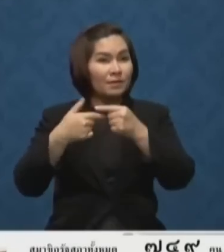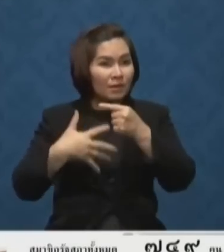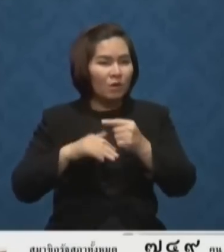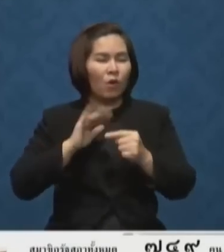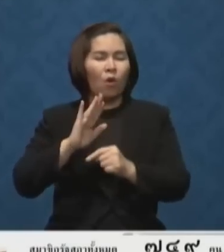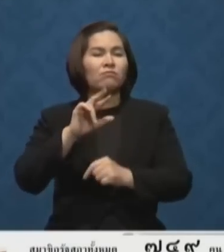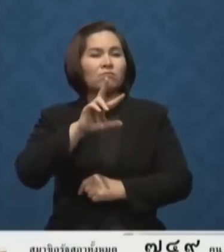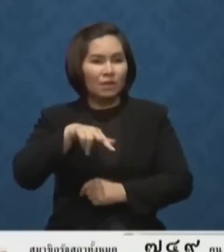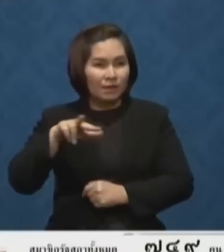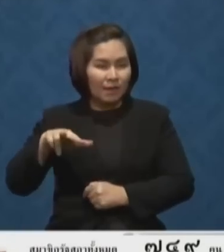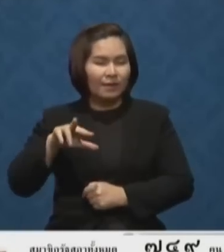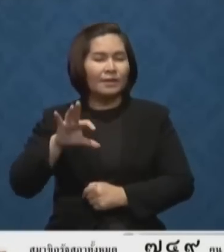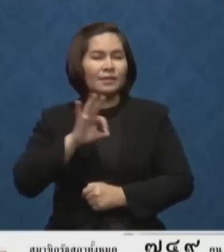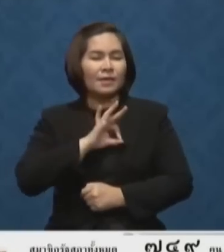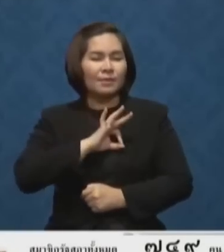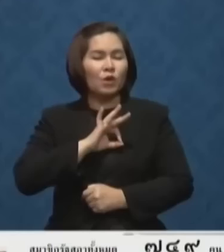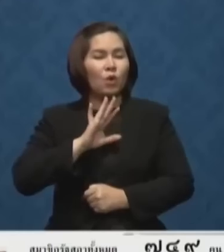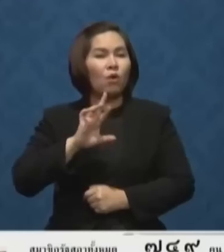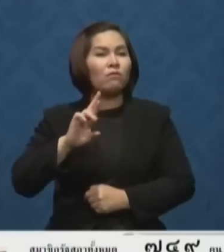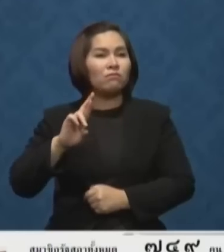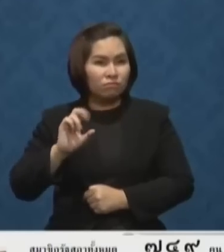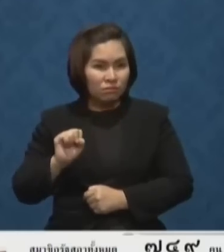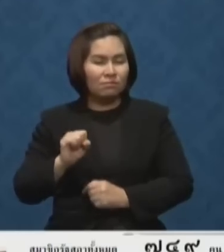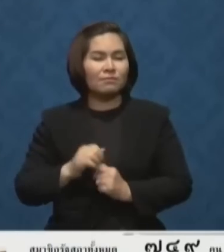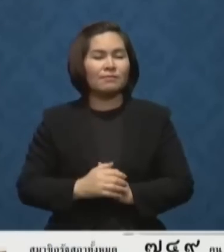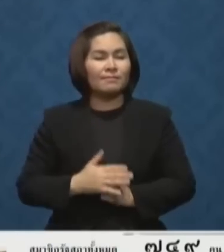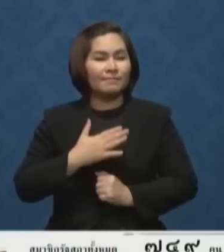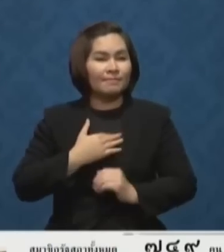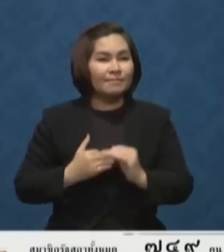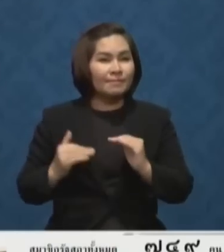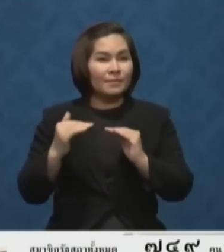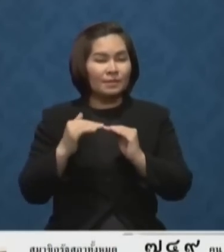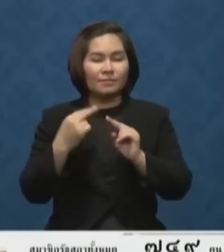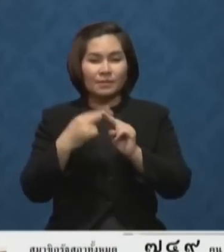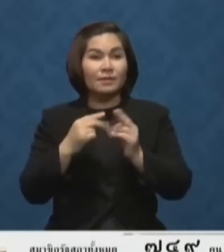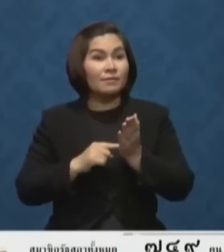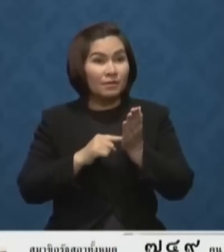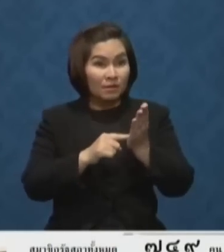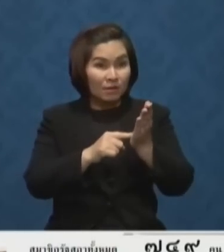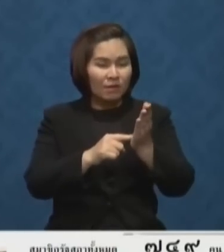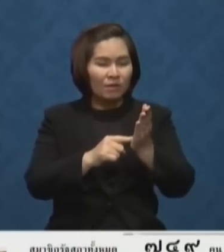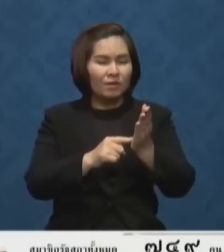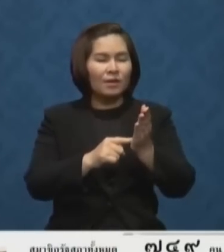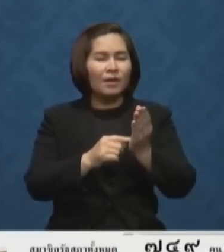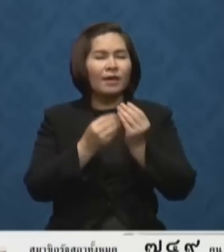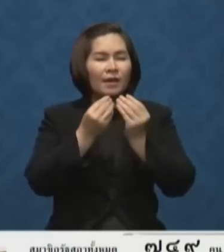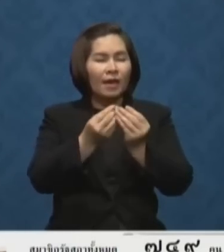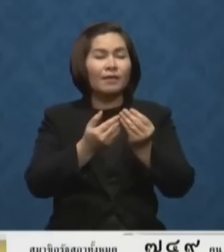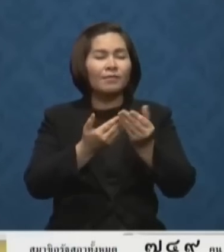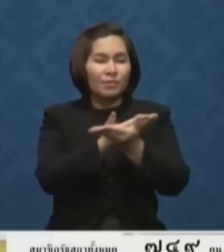ในทณ์สมั occic รัศพาขอใช้สิทธิเสนิอชื่อพวกคลให้สพodi Vidให้